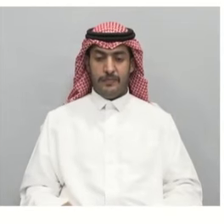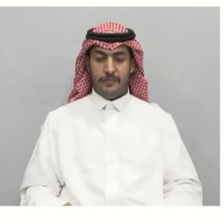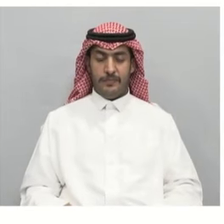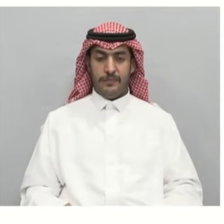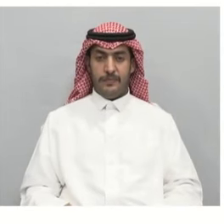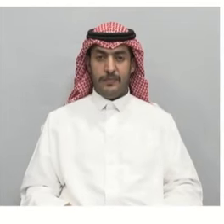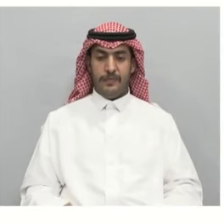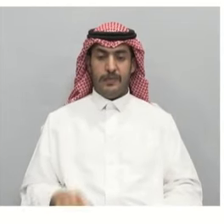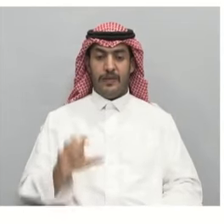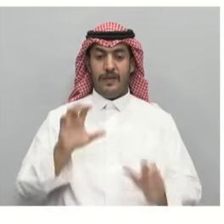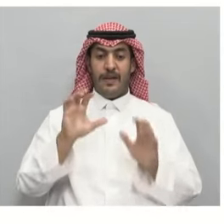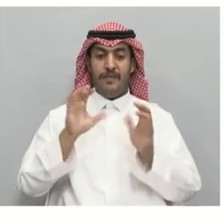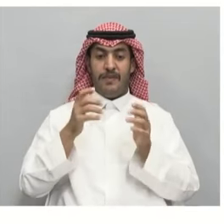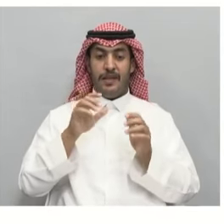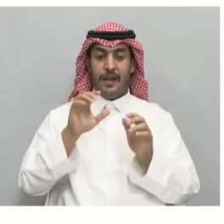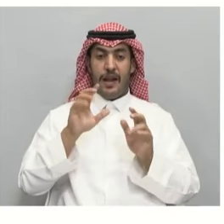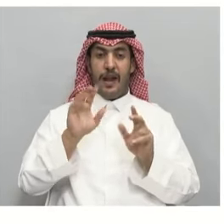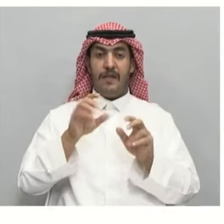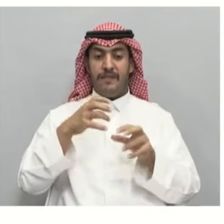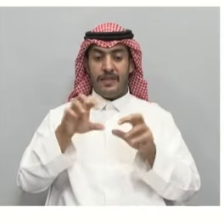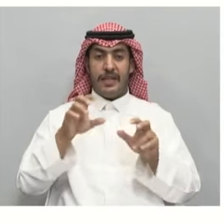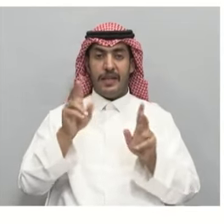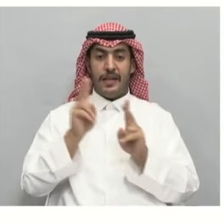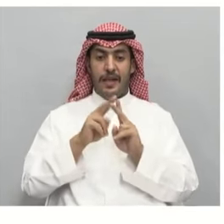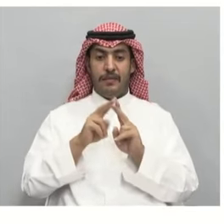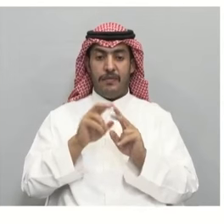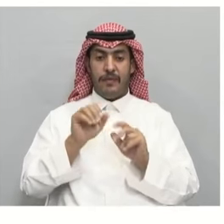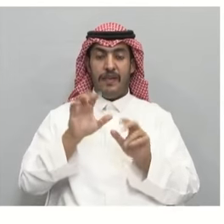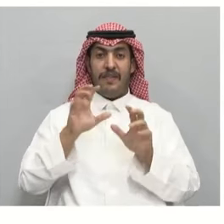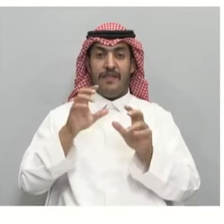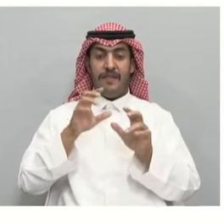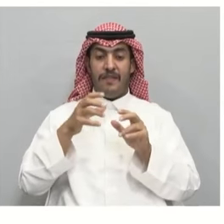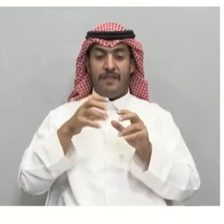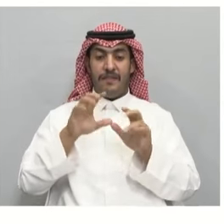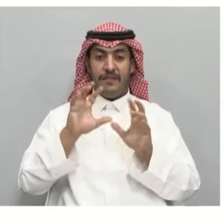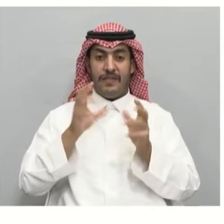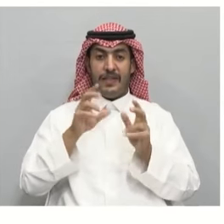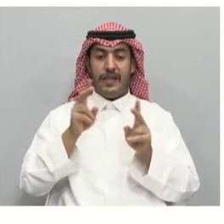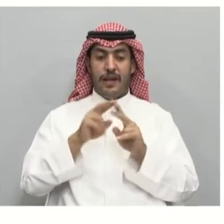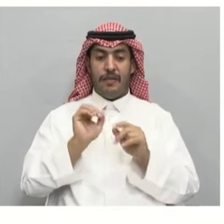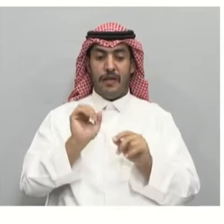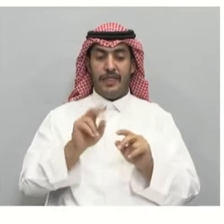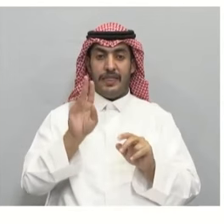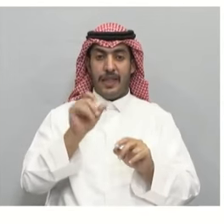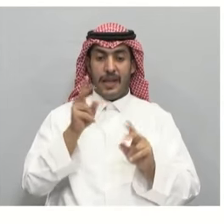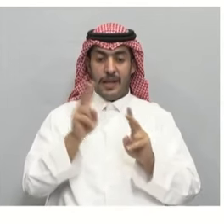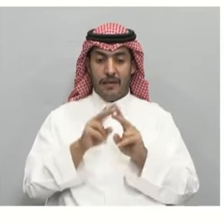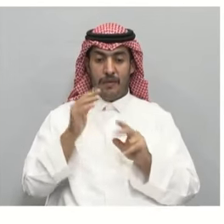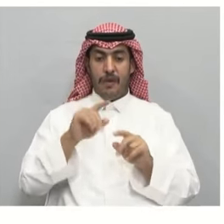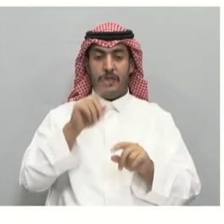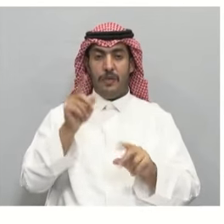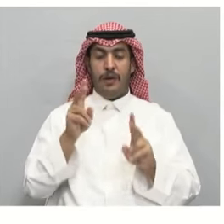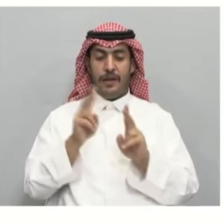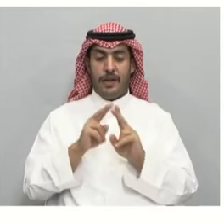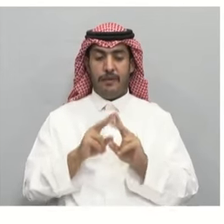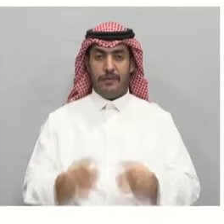بالنسبه لفصل الكهرباء كان عندنا درسين اللي هو درس التيار الكهربائي وكان عندنا الدوائر